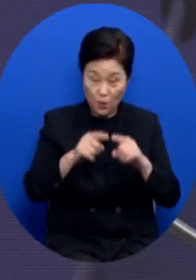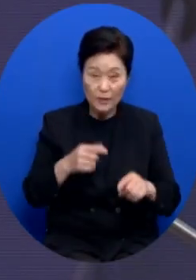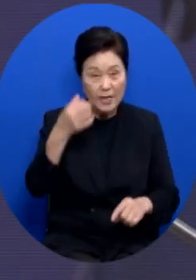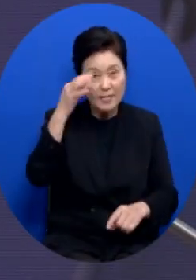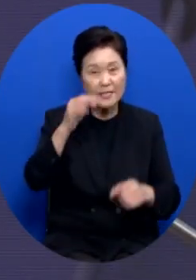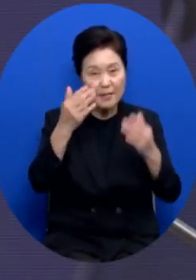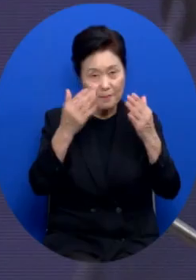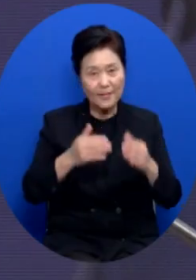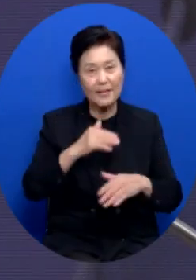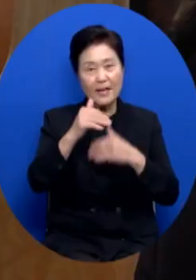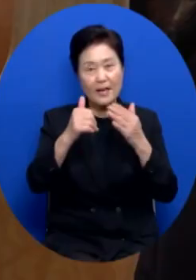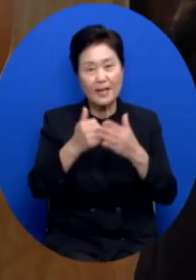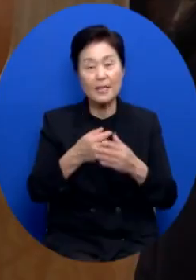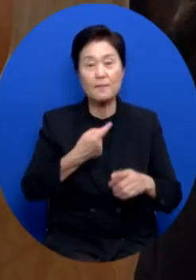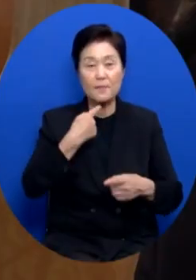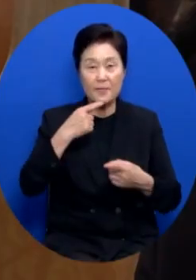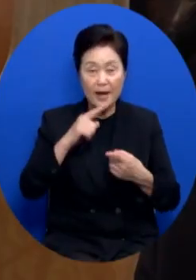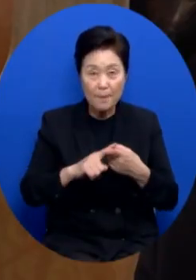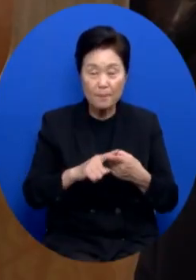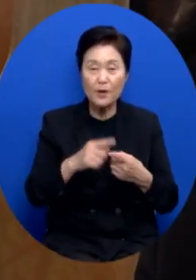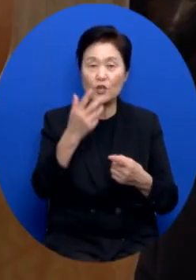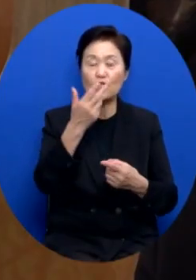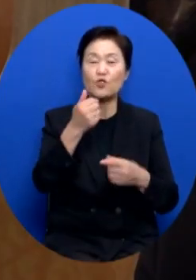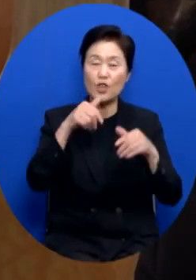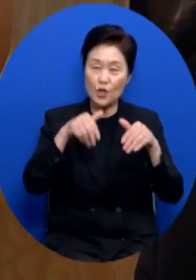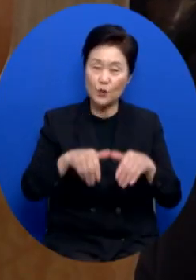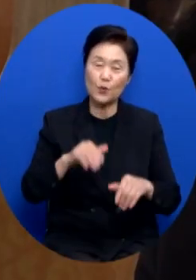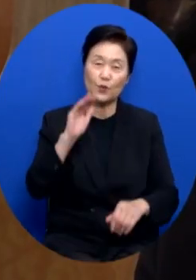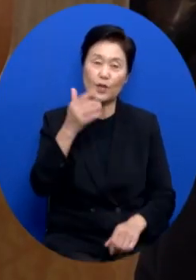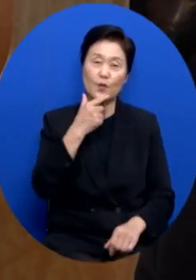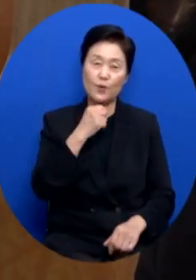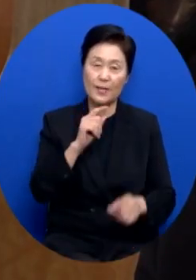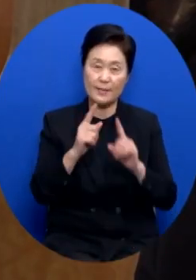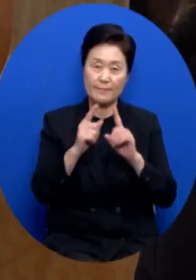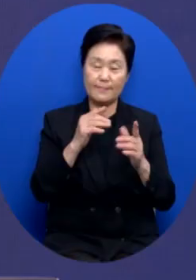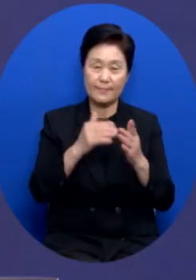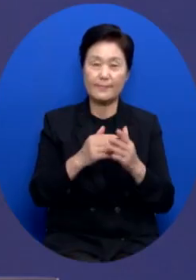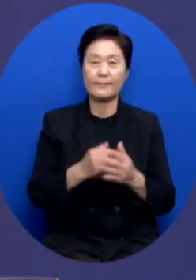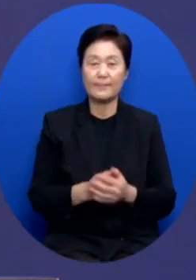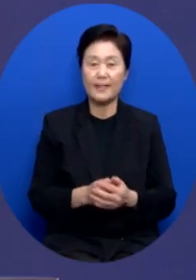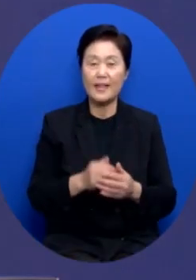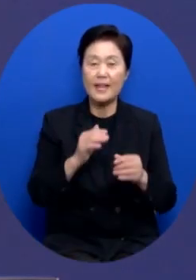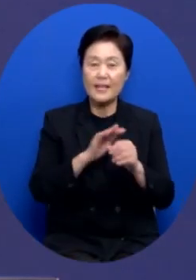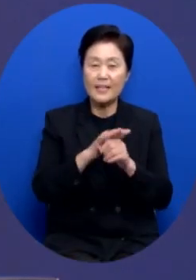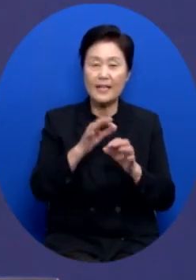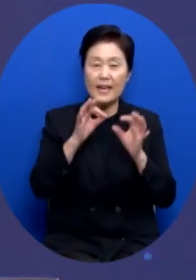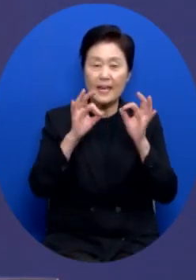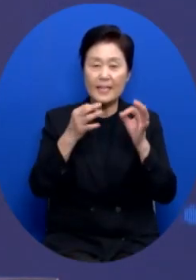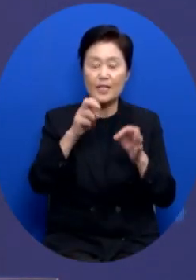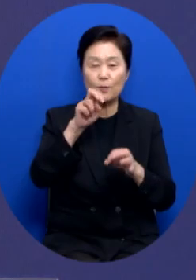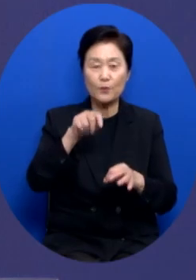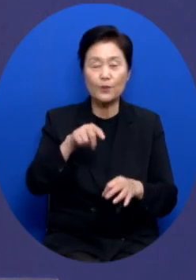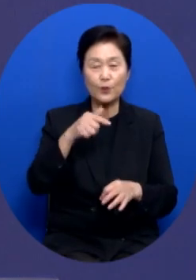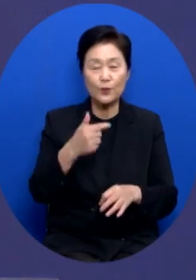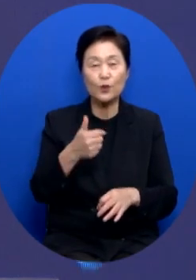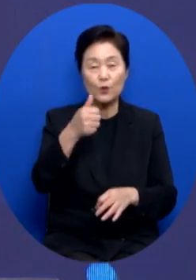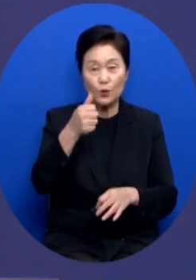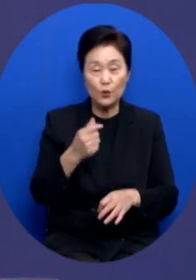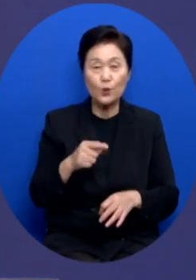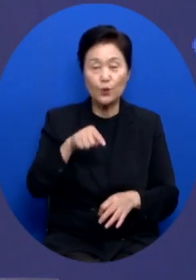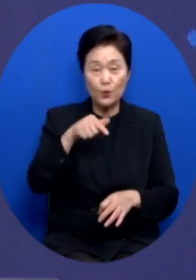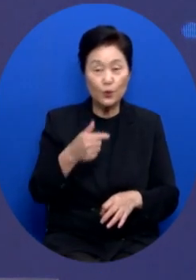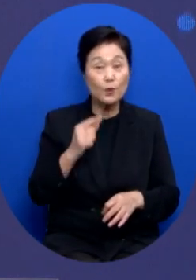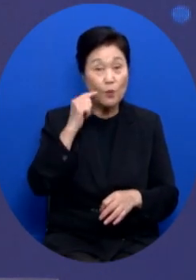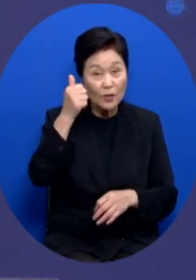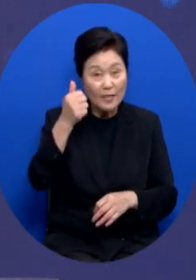인정받는 하나님의 마음에 드는 주의 종이 되길 원한다고 말했습니다. 우리 사랑하는 김문은 목사님, 그리고 함께 동역하는